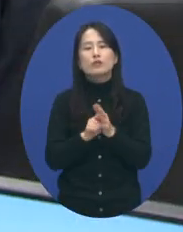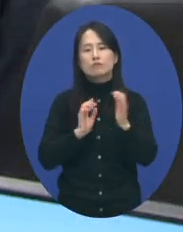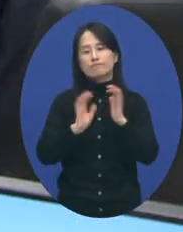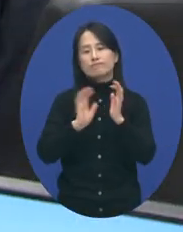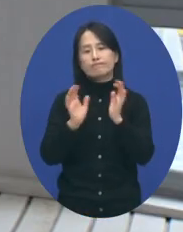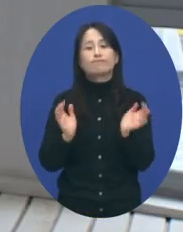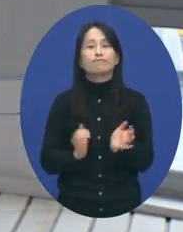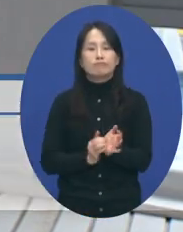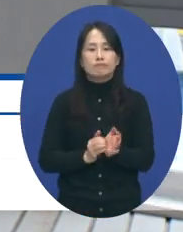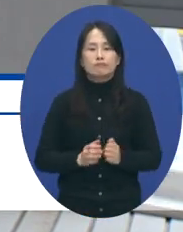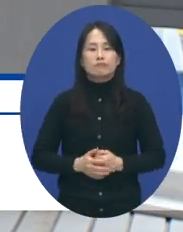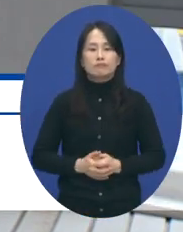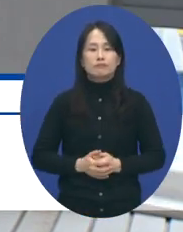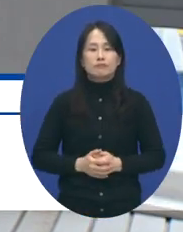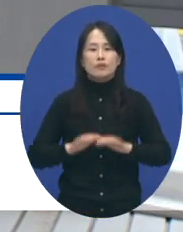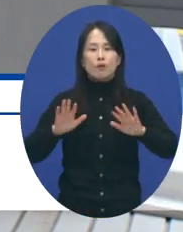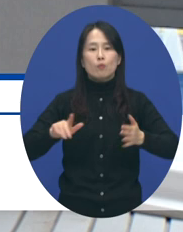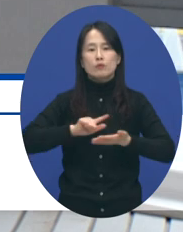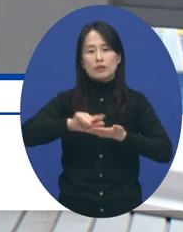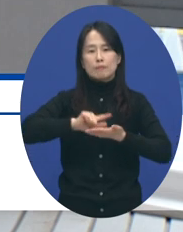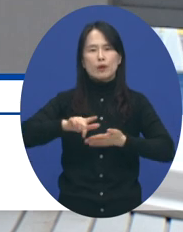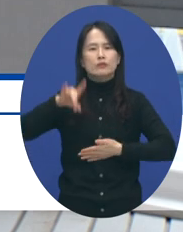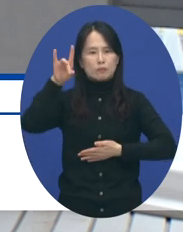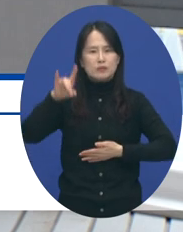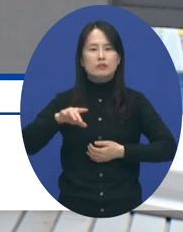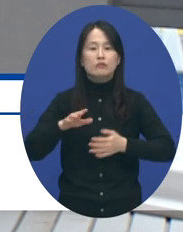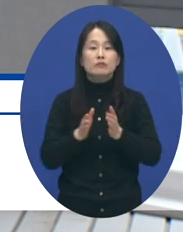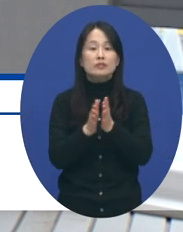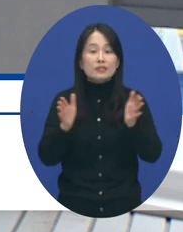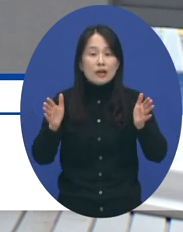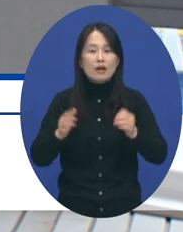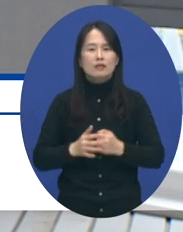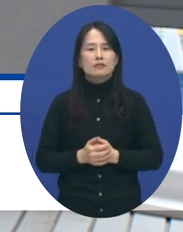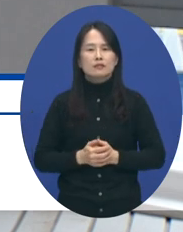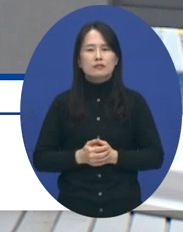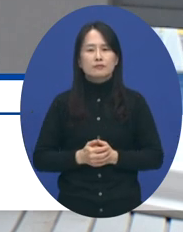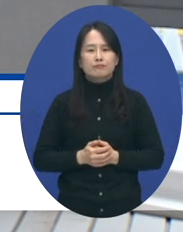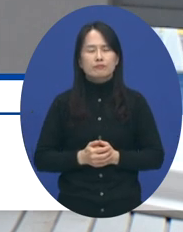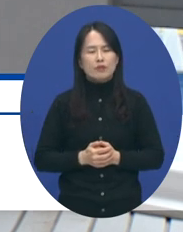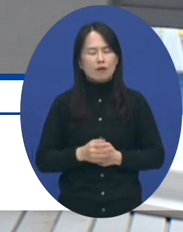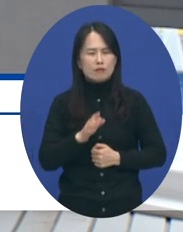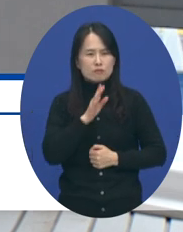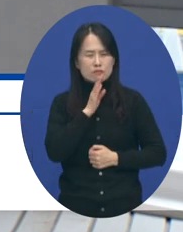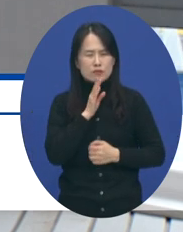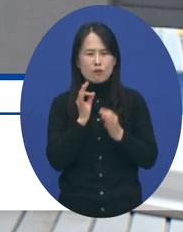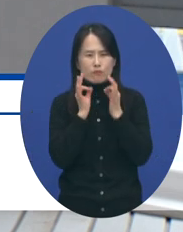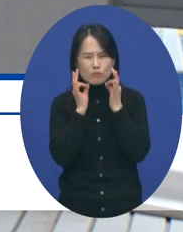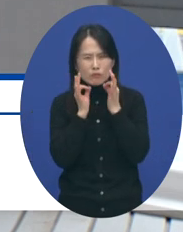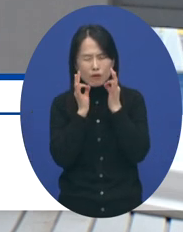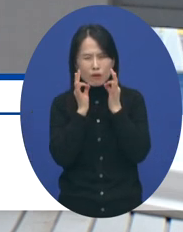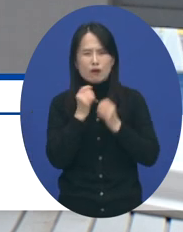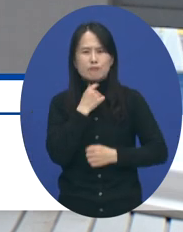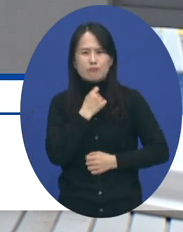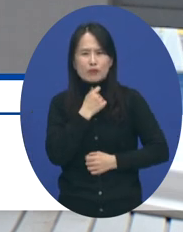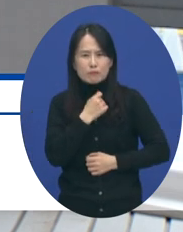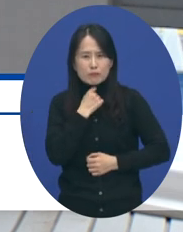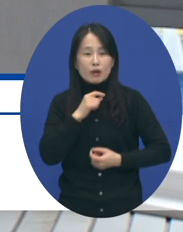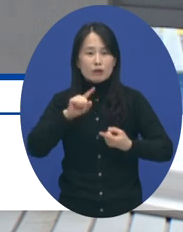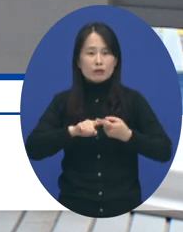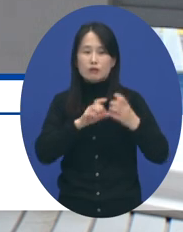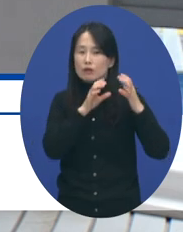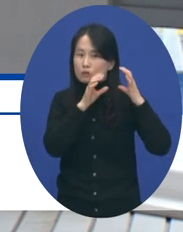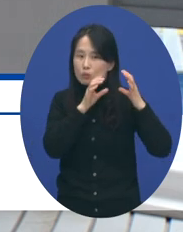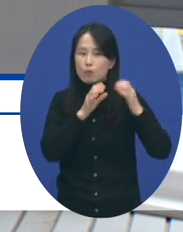겁니다 오늘 가평을 첫 번째로 시작을 해서 정말 얼마만큼 애절한지를